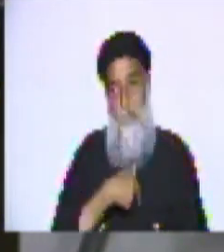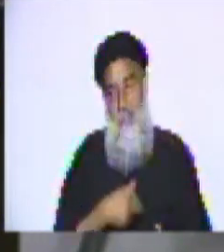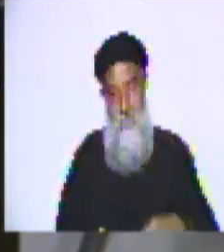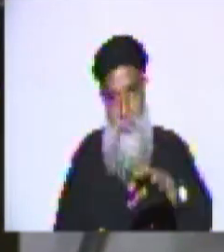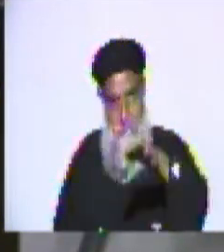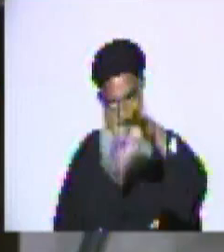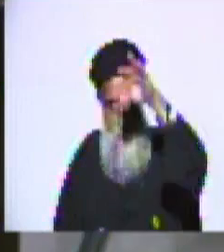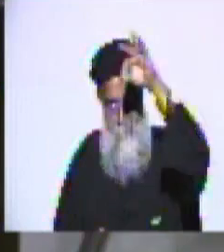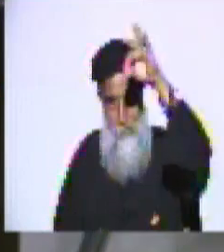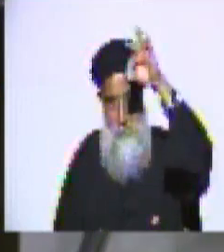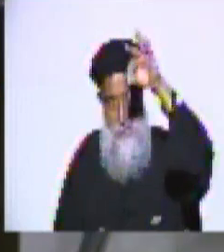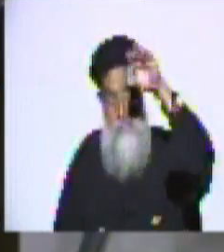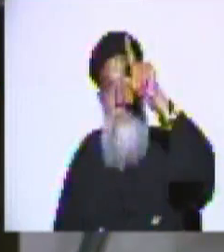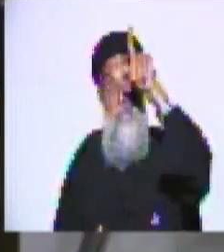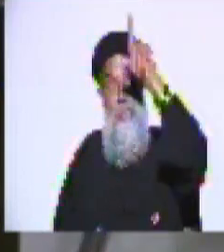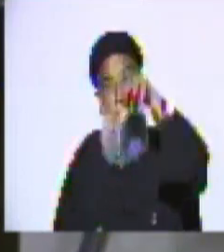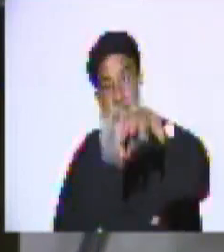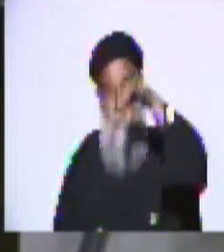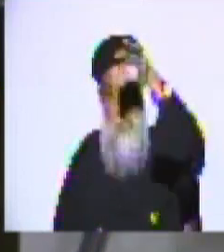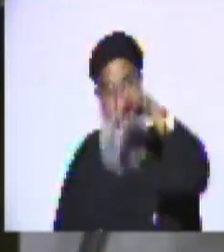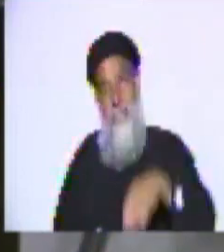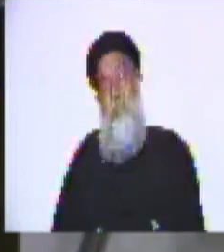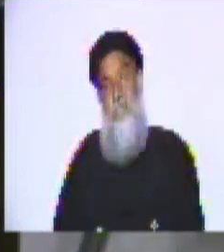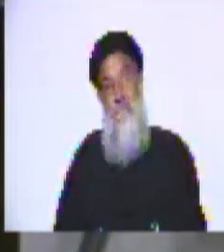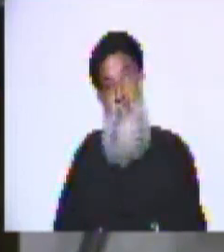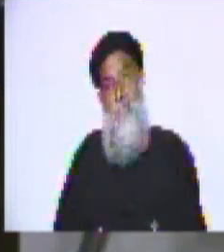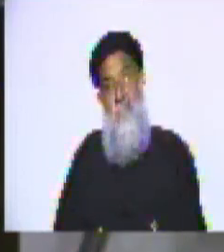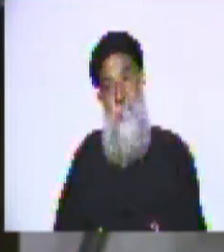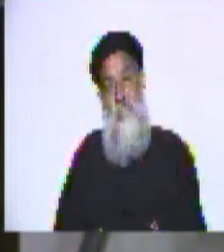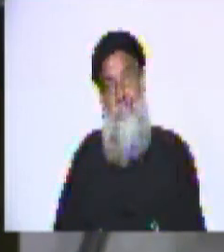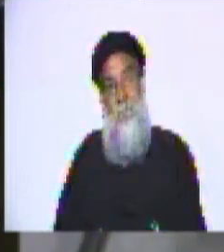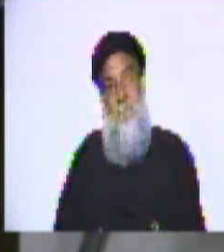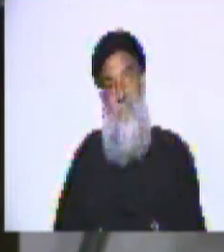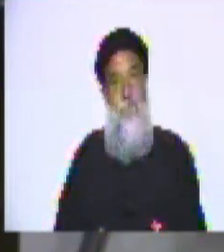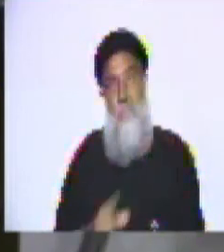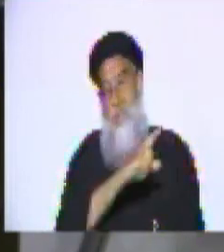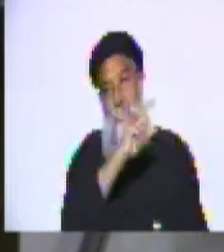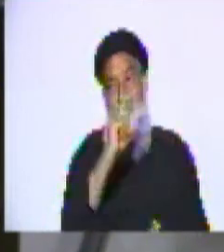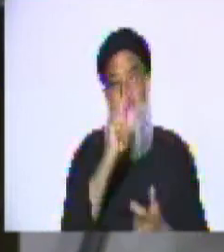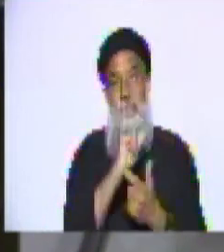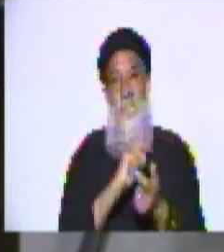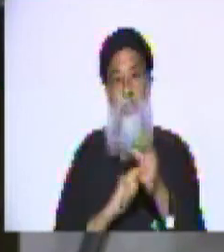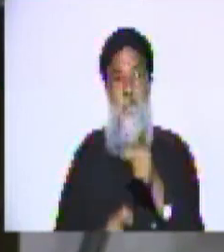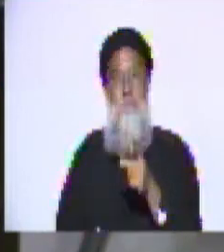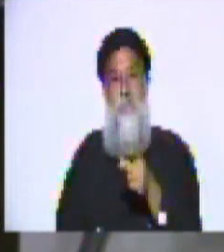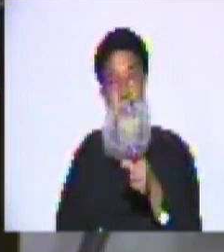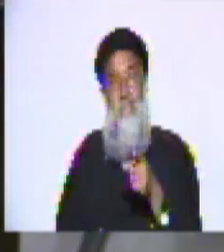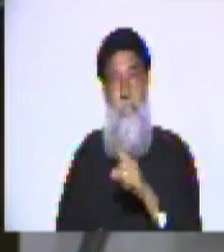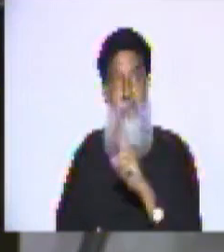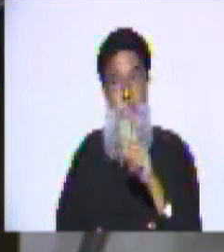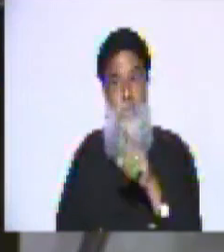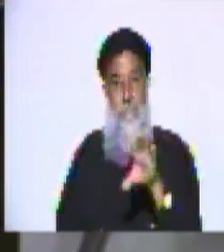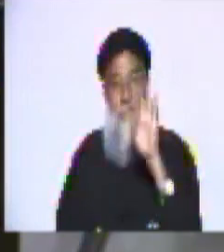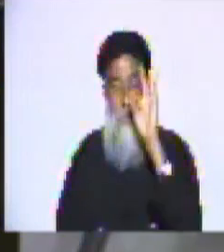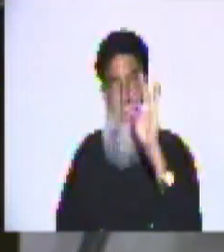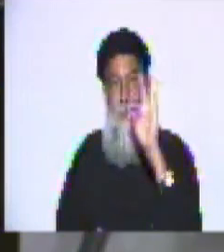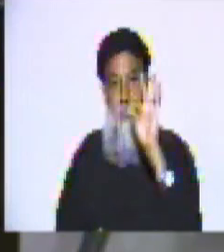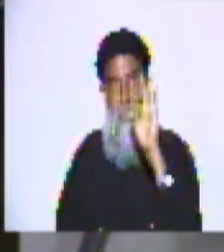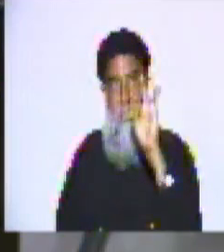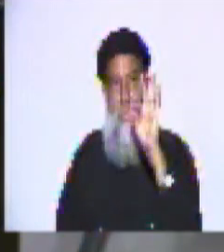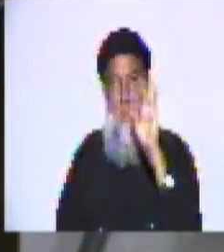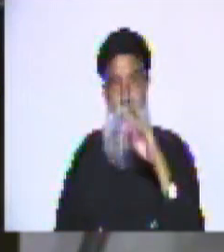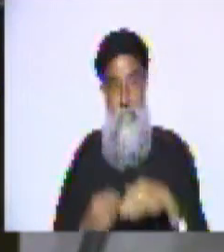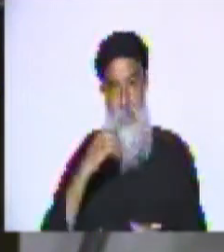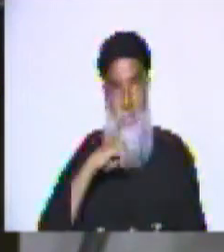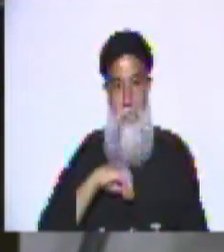فانا اخترتكم، مش هم اللي اختاروا المسيح. بس احنا برضو اللي بنختار المسيح